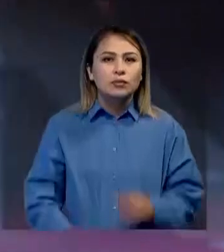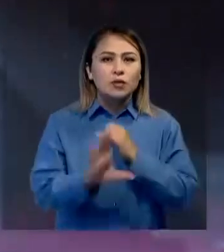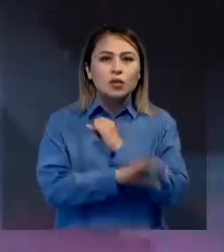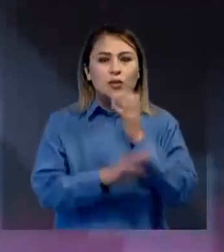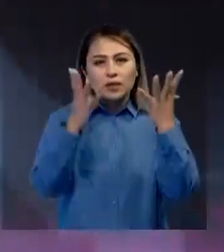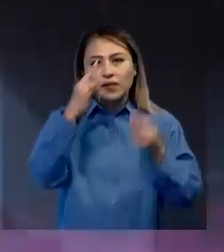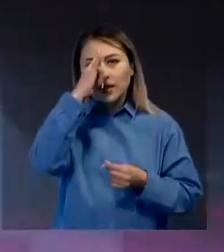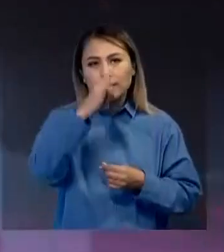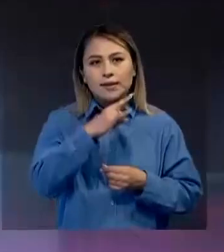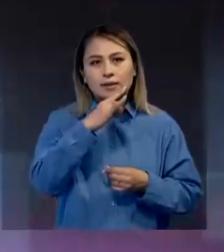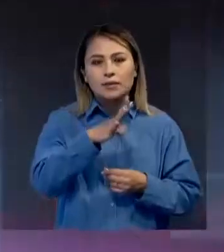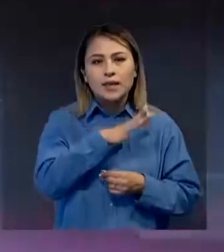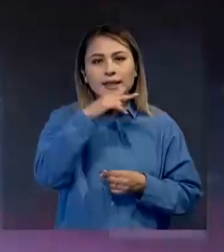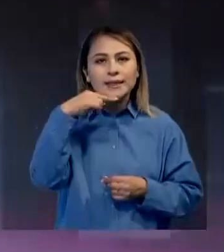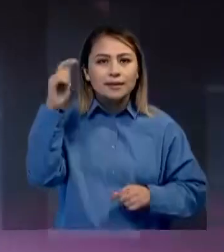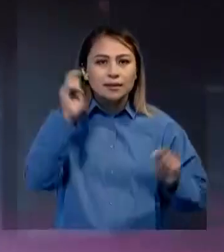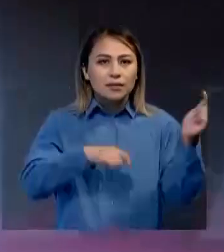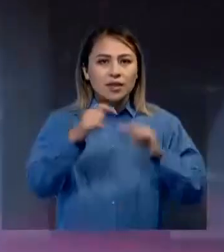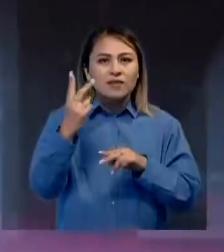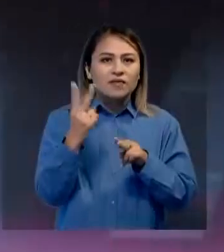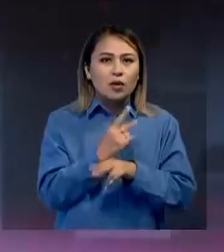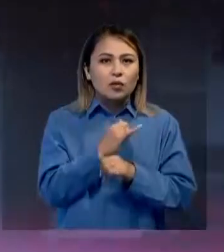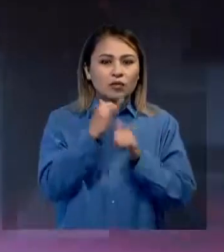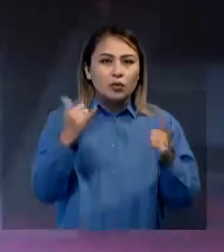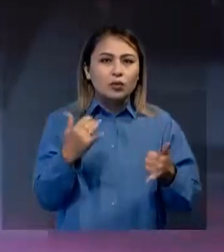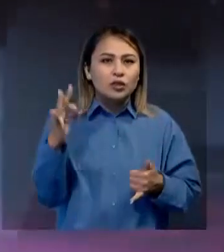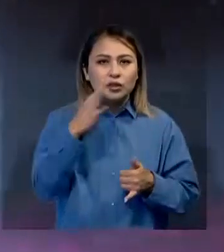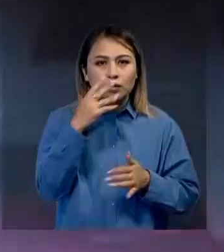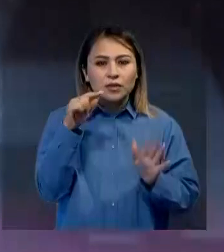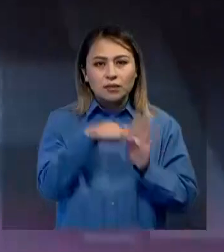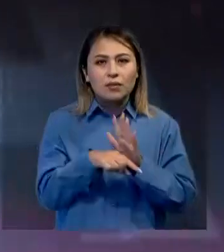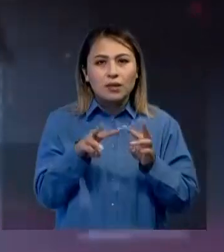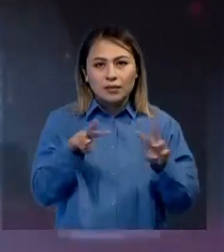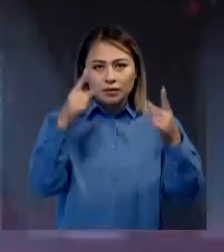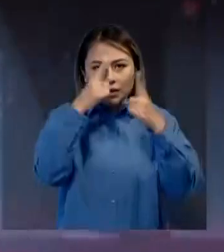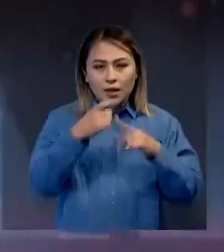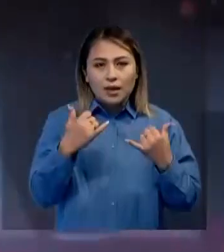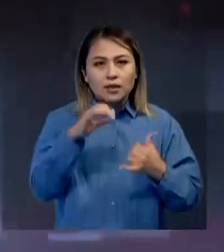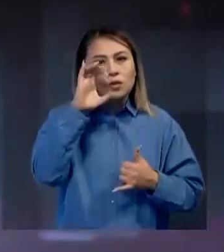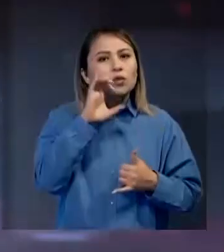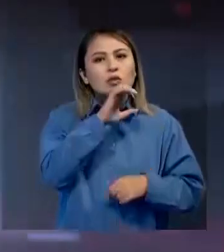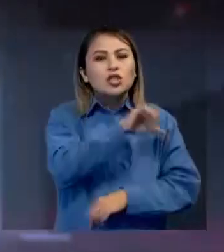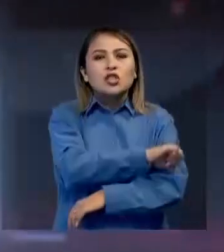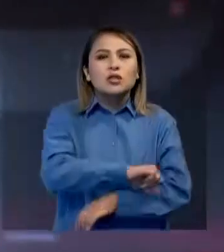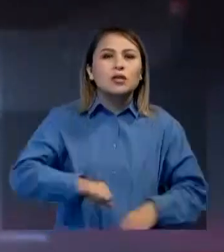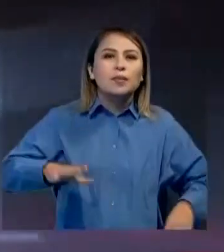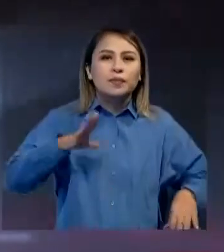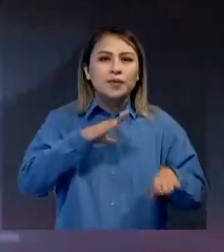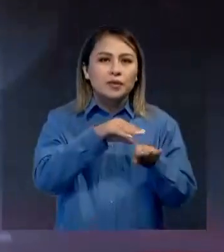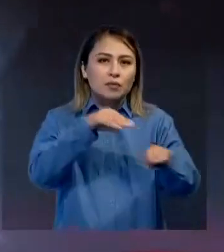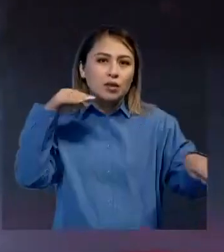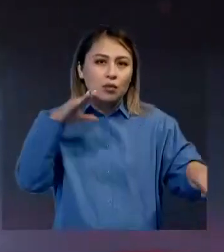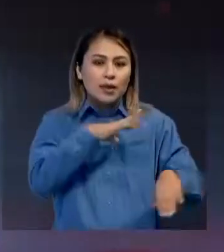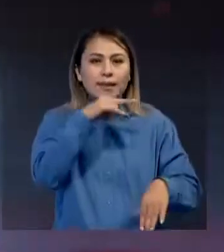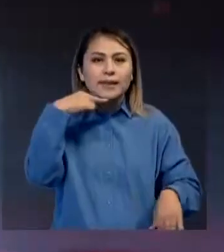Соңғы күндері Қазақстанға кірген ресейліктер саны 2 есеге артты. Бұл туралы Ішкі істер министрлігі мәлімдеді. Дәл қазір солтүстіктегі шекарада